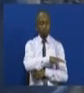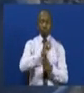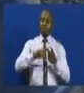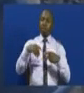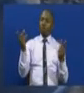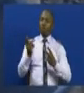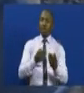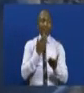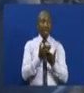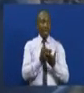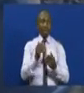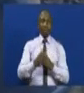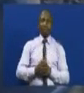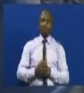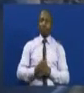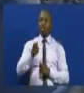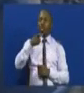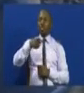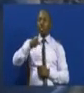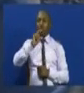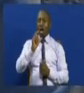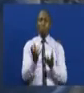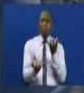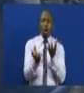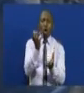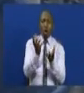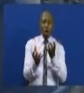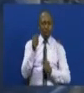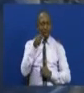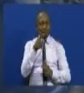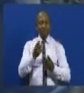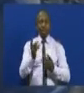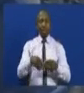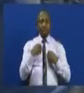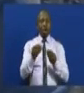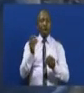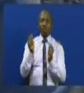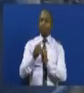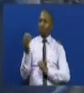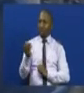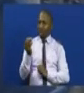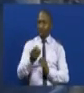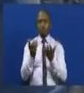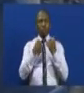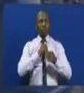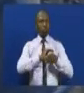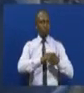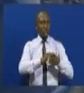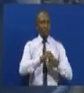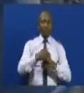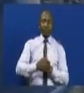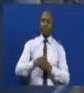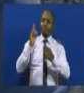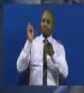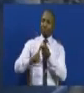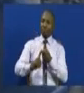pia chai ya moto, ambayo nayo nitatoa tu vitu vichache mnazoweza mkatumia. Ya